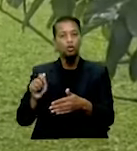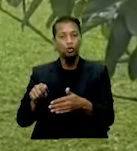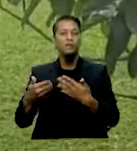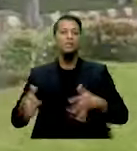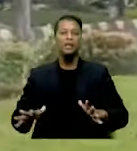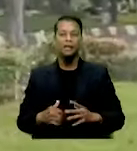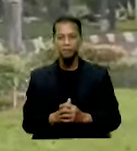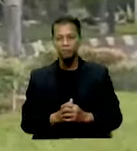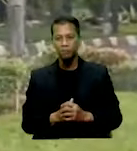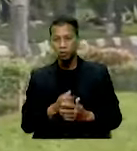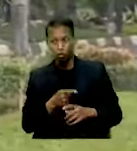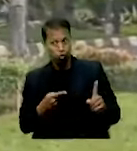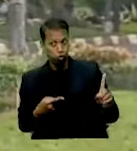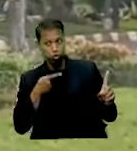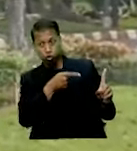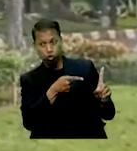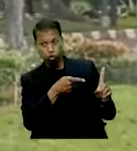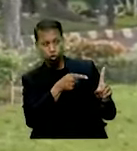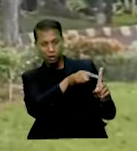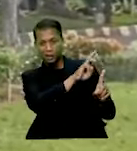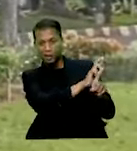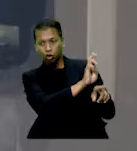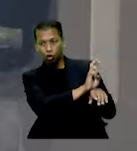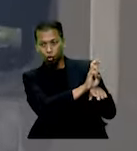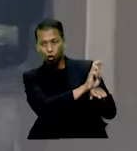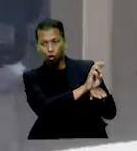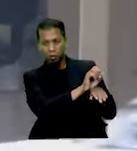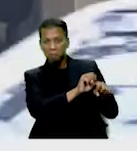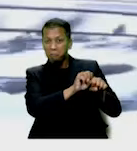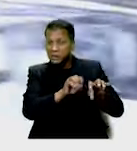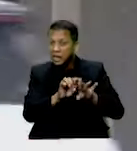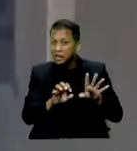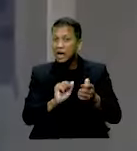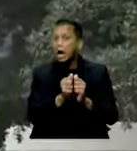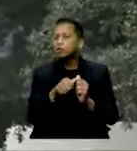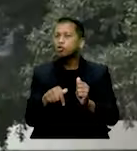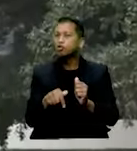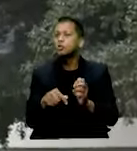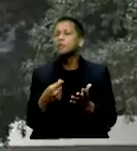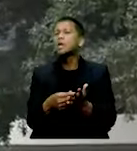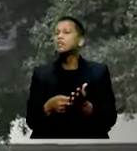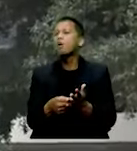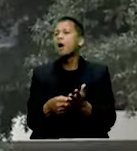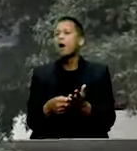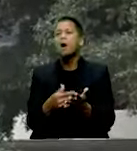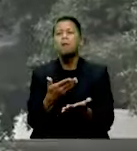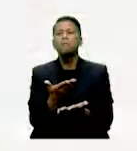juga menuntut agar rektor memberikan klarifikasi atas kasus ini. Mahasiswa juga meminta kampus segera menunjuk PLT